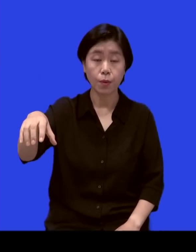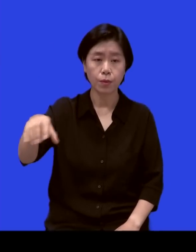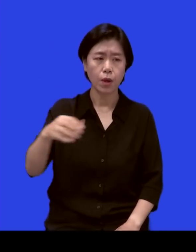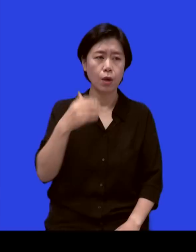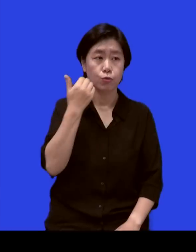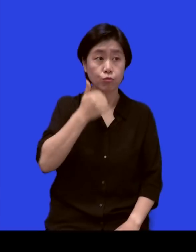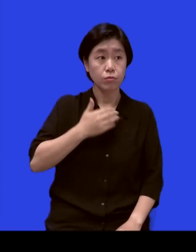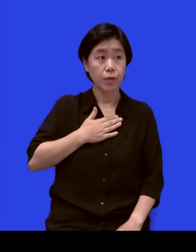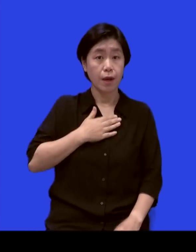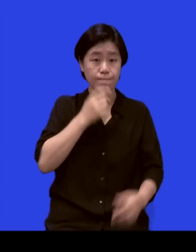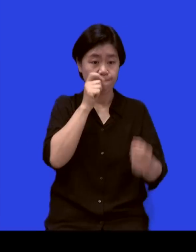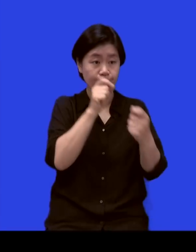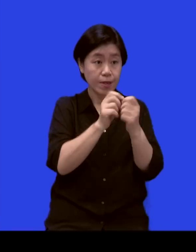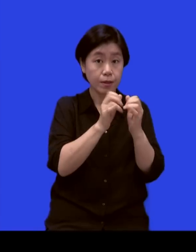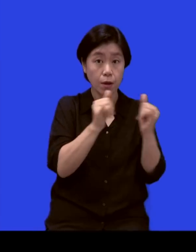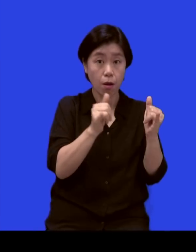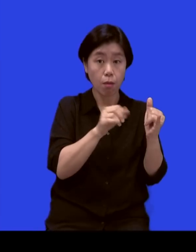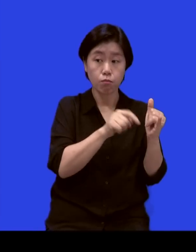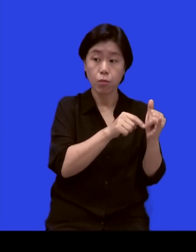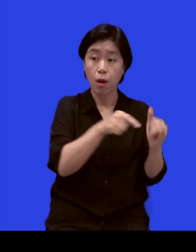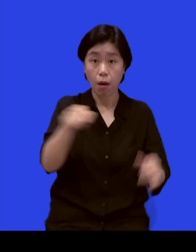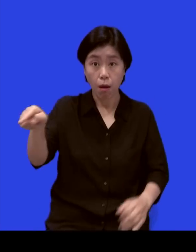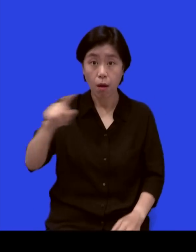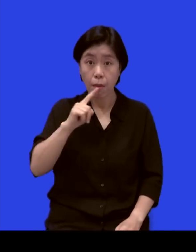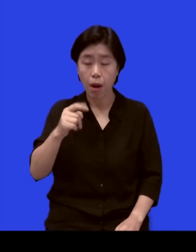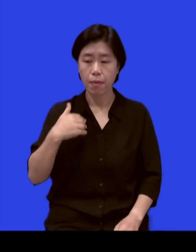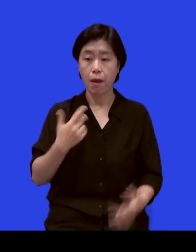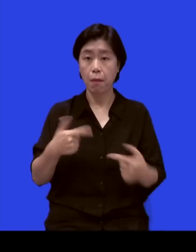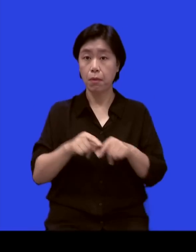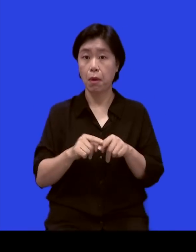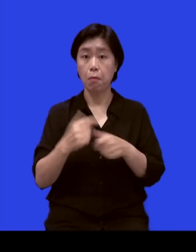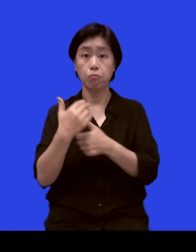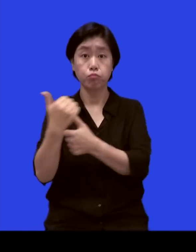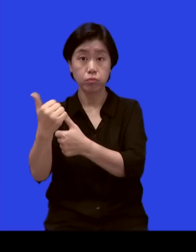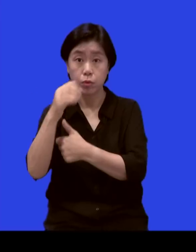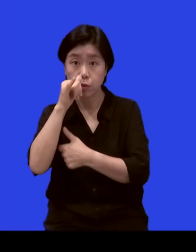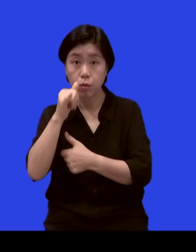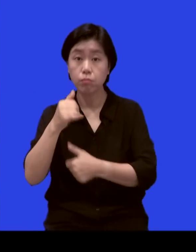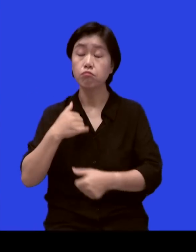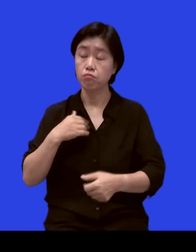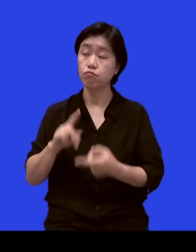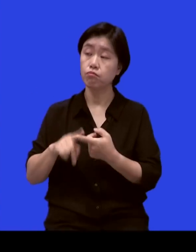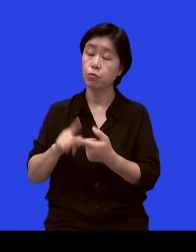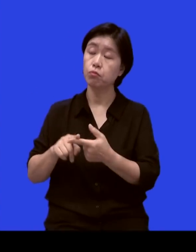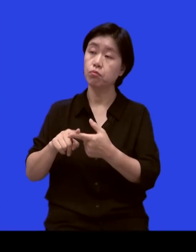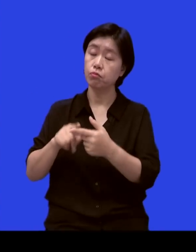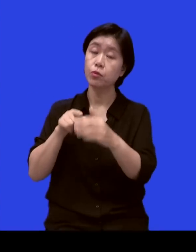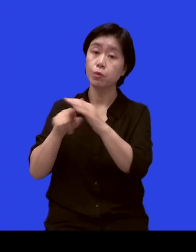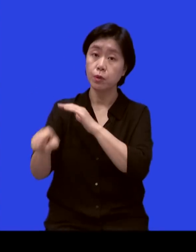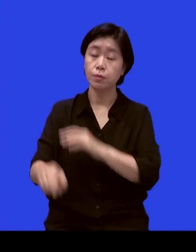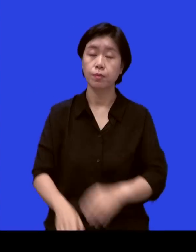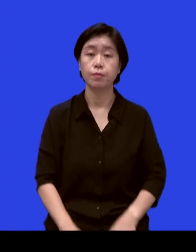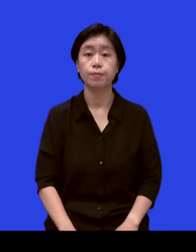분이 네. 거기 간다. 예. 그래서 저보고 오라 그러더라고요. 그래가지고 그냥 갔어요. 그날 그냥 아무 생각 없이 그날은 갔는데 이제